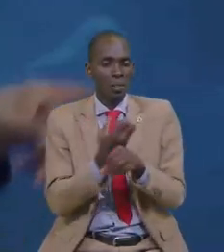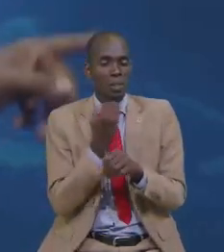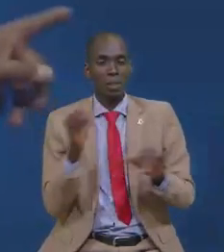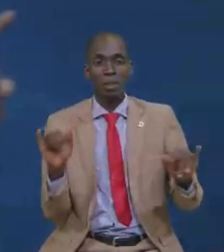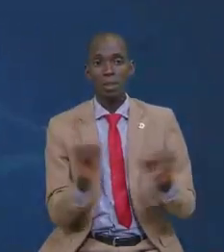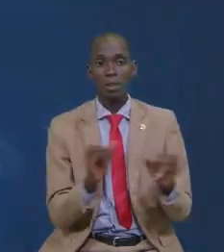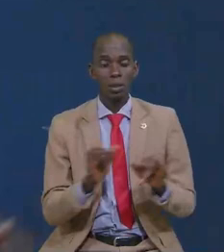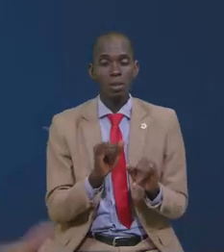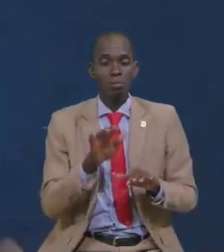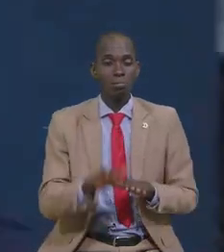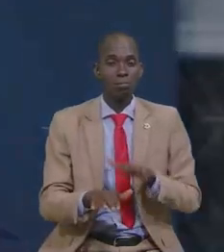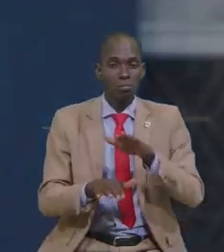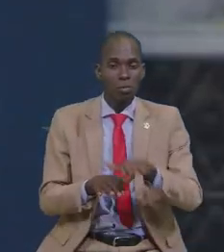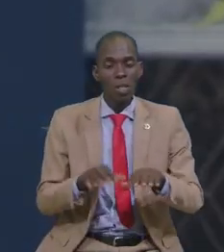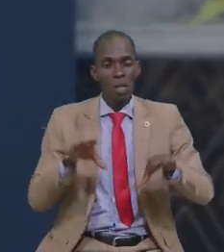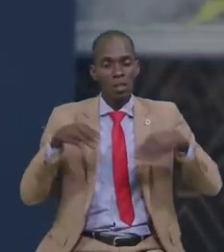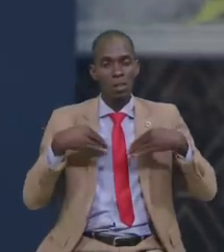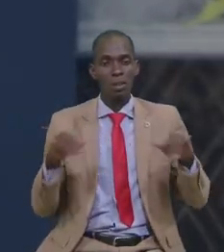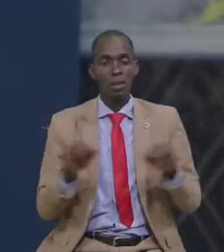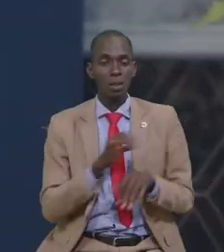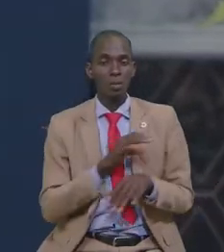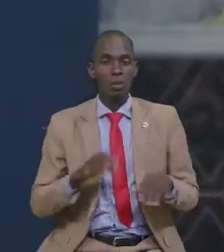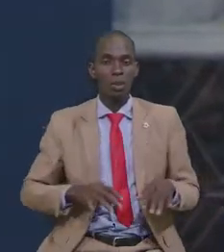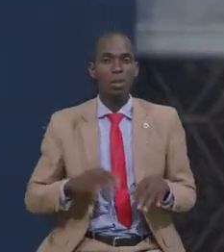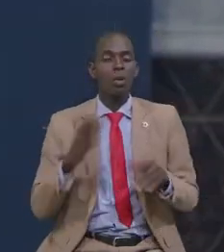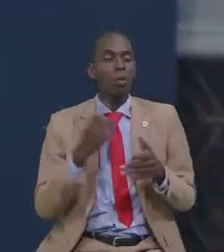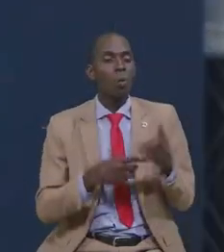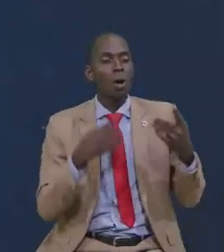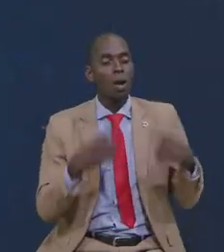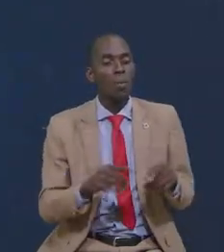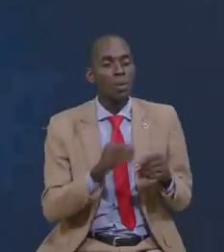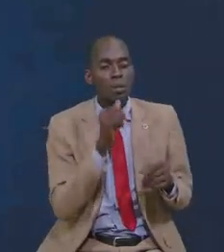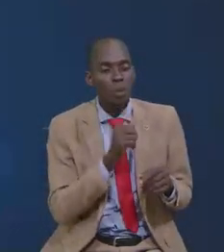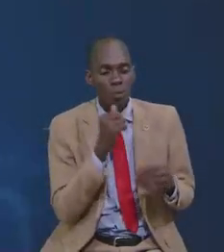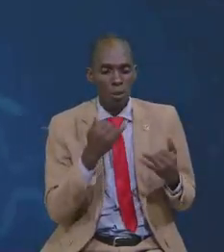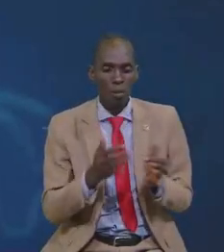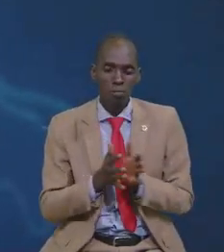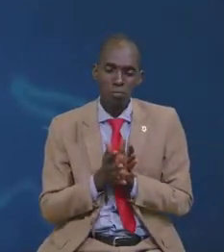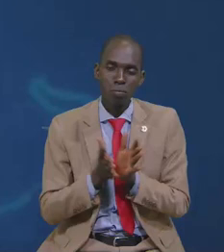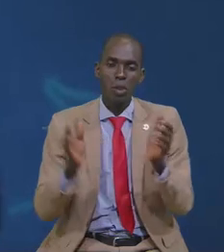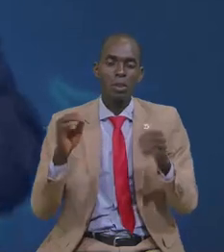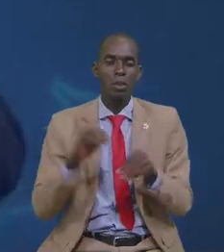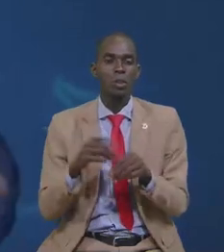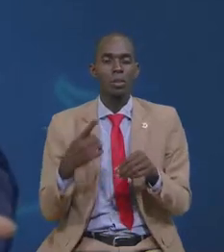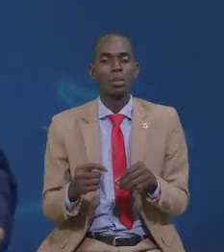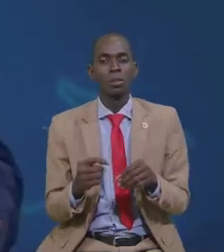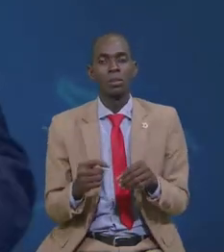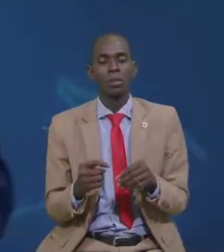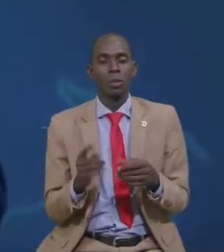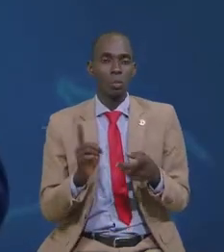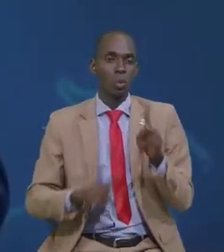et qui font le même pas. Ce qui est arrivé en privé, vous l'amenez publiquement. Vous êtes